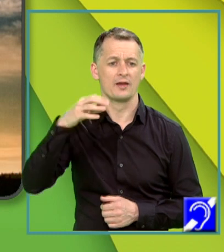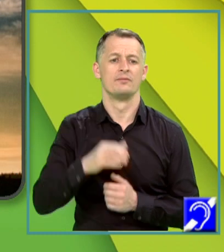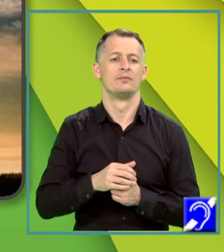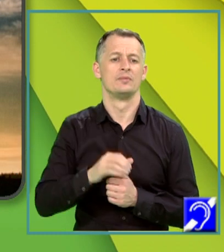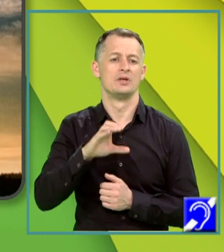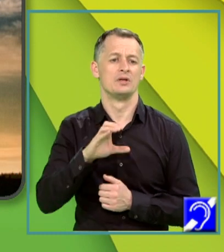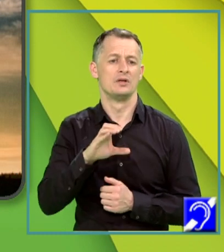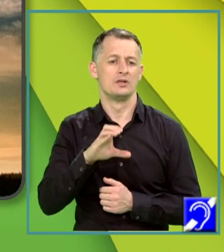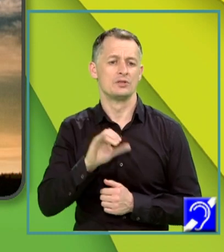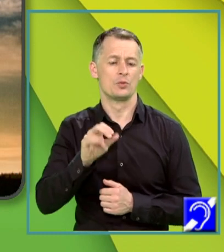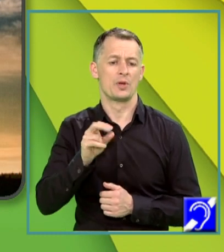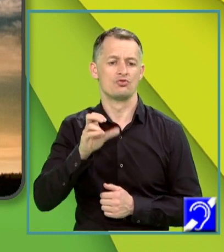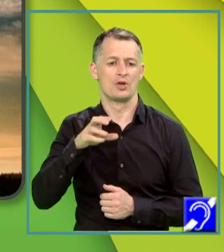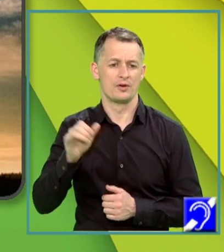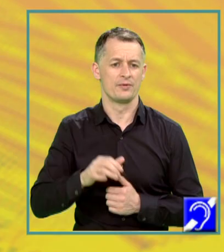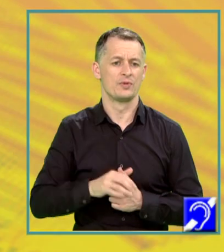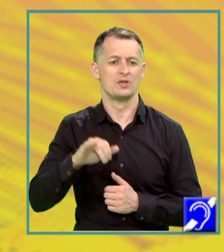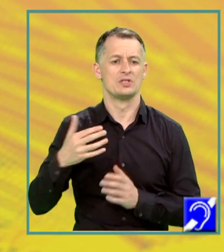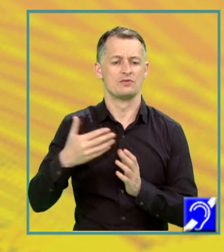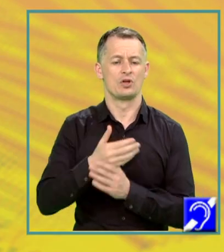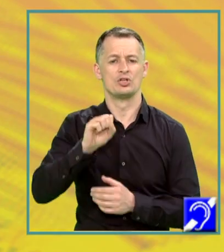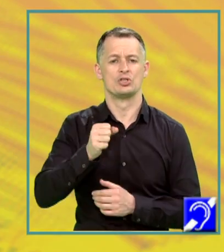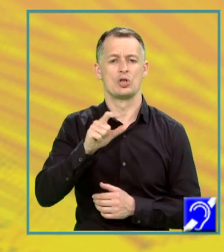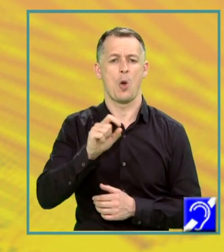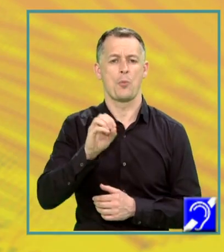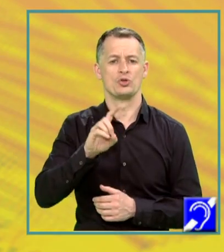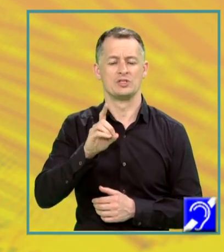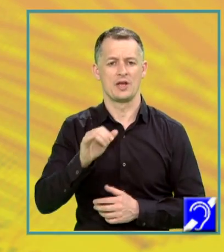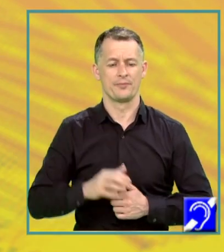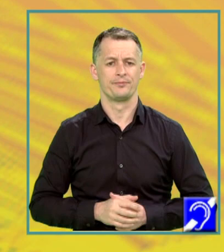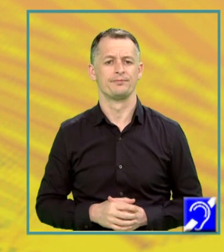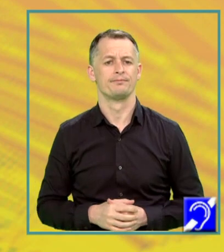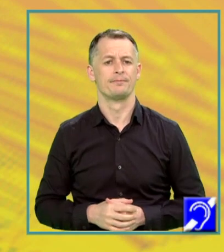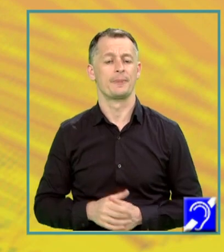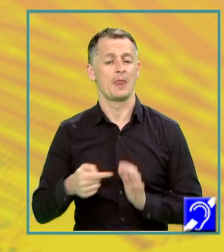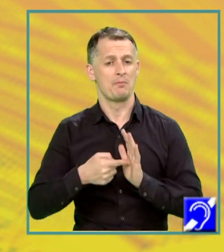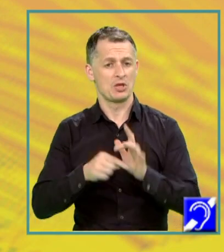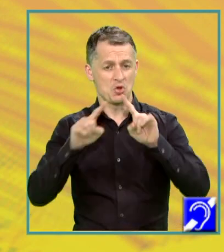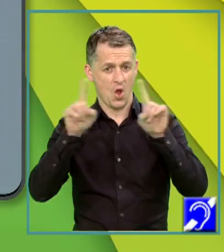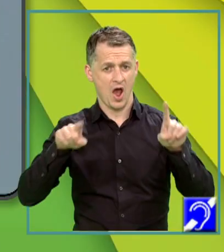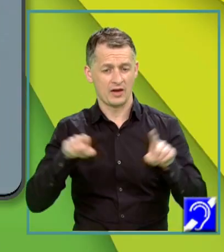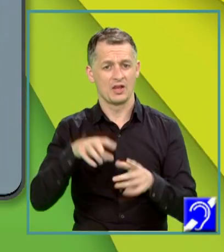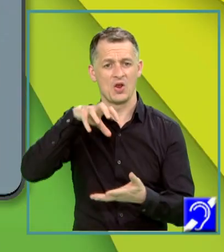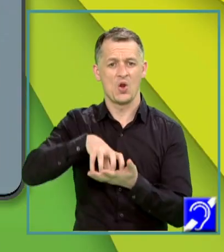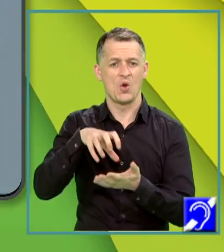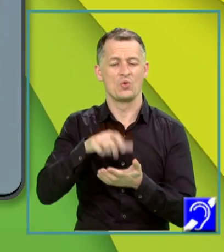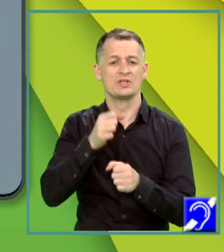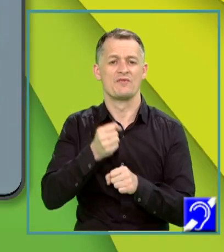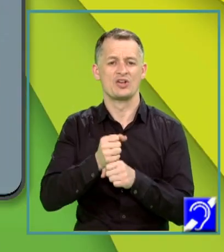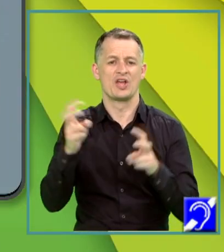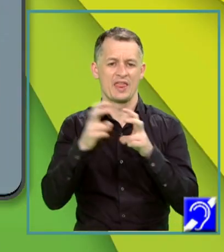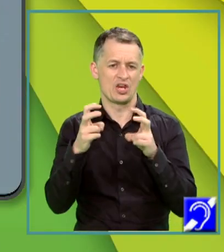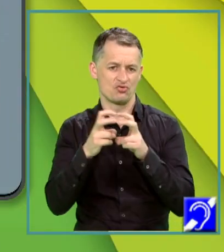am pregătit o hartă cu principalele centrale de producere a energiei electrice din țara noastră